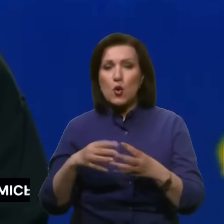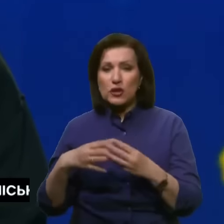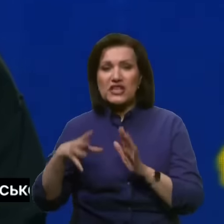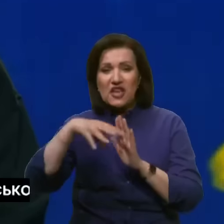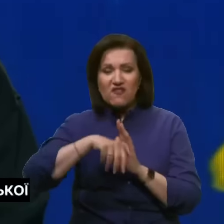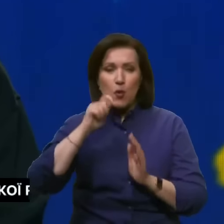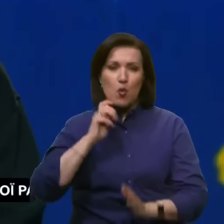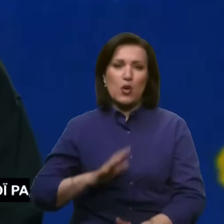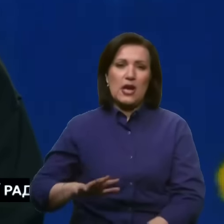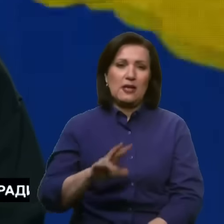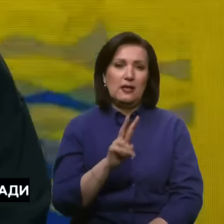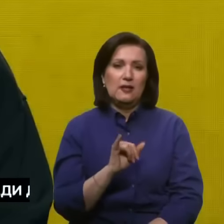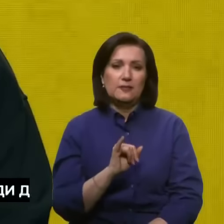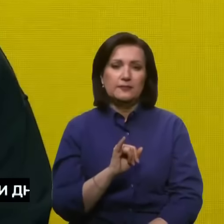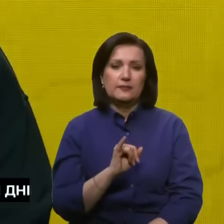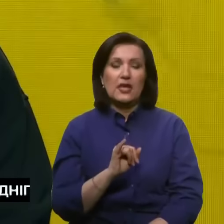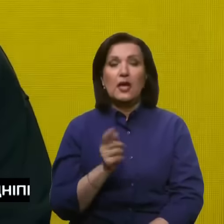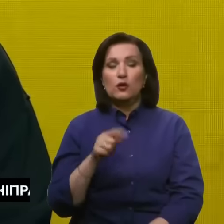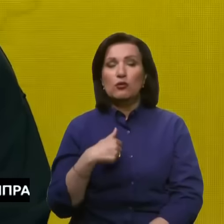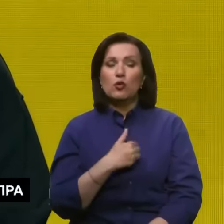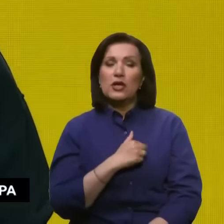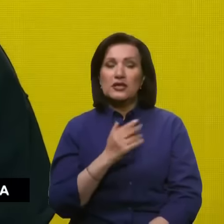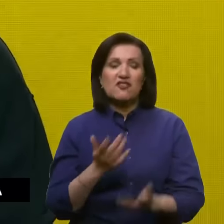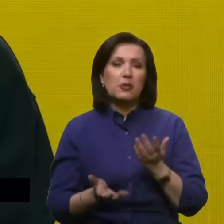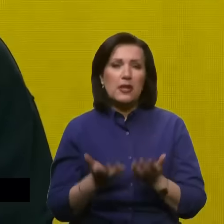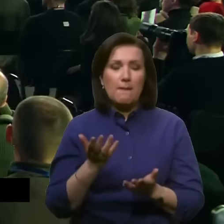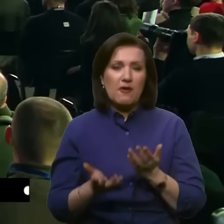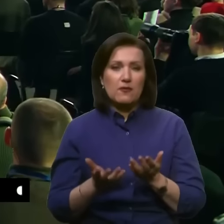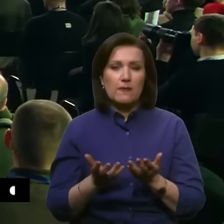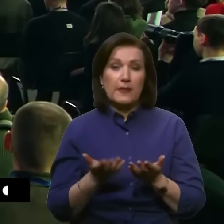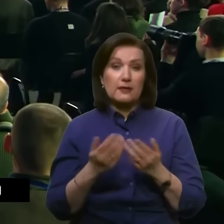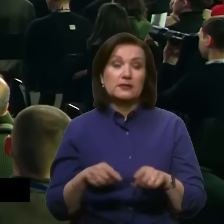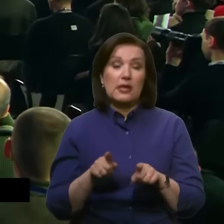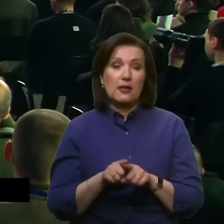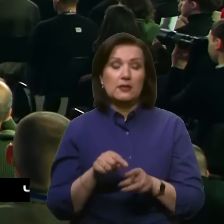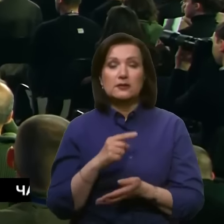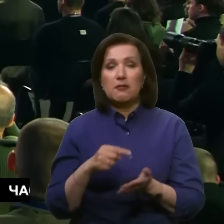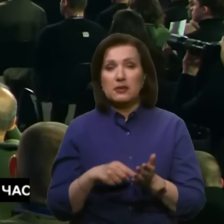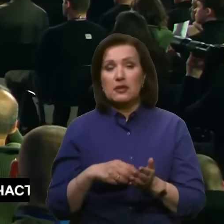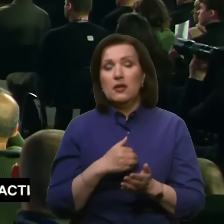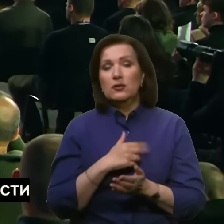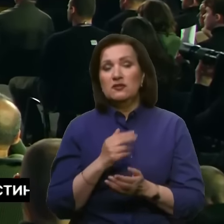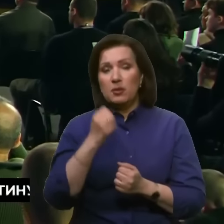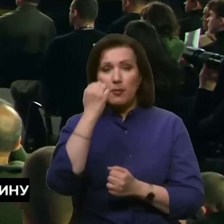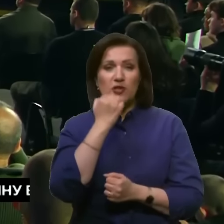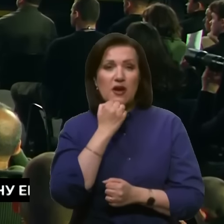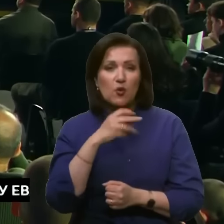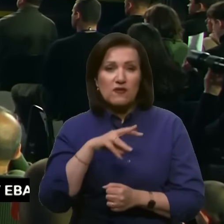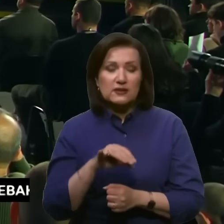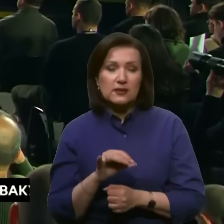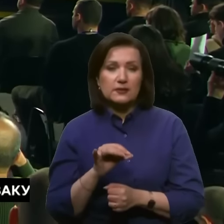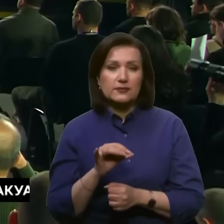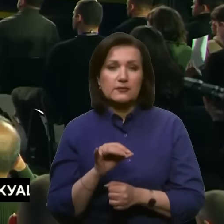в Україні. І тому я хотів би, напевно, раз таке запитання, я хотів би подякувати